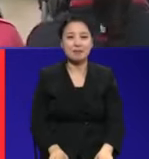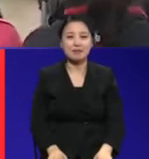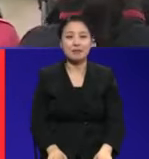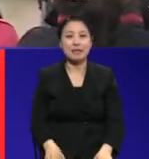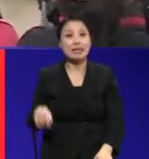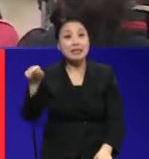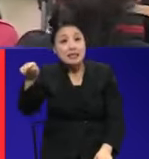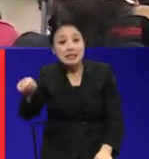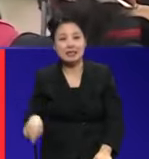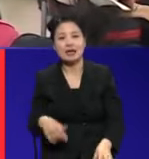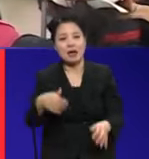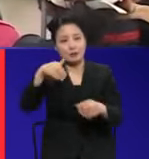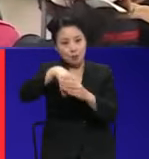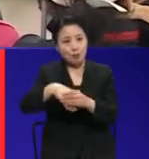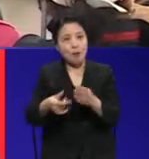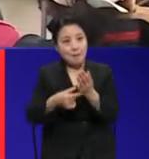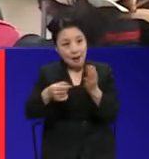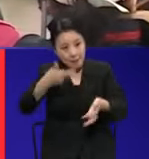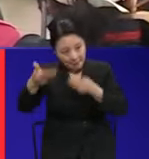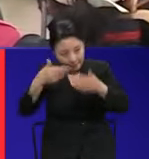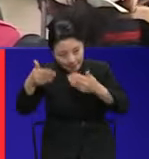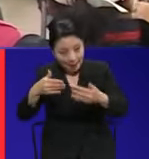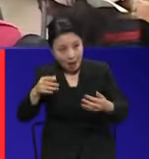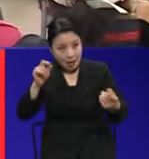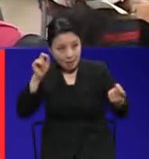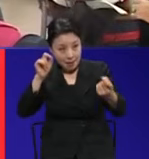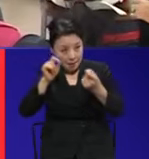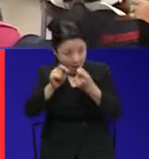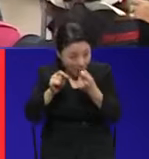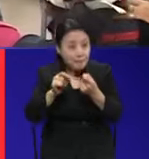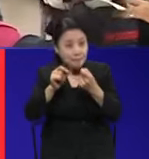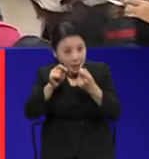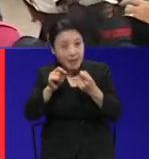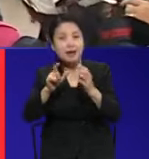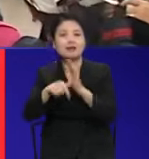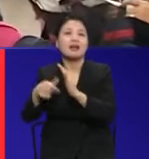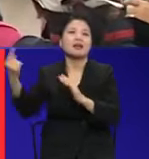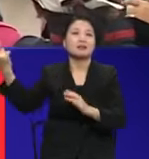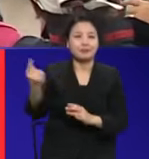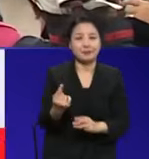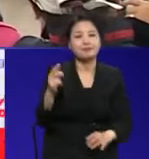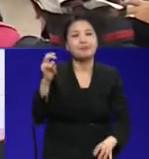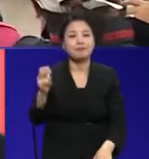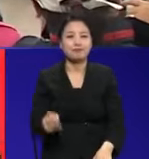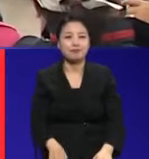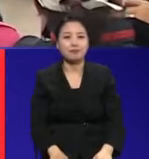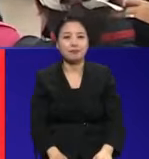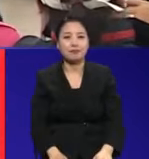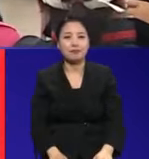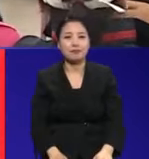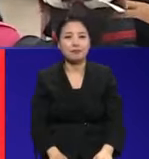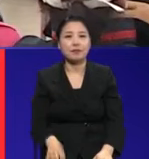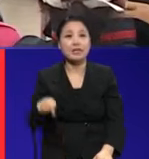김은혜 후보는 개표가 더 진행되고 어느 정도 당선의 윤곽이 드러난 후에 다시 선거사무소의 모습을 드러낼